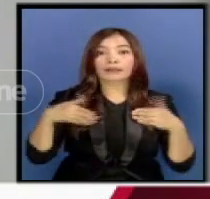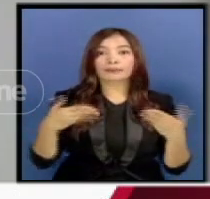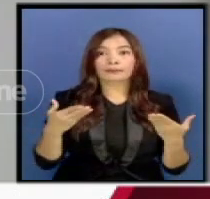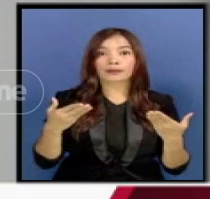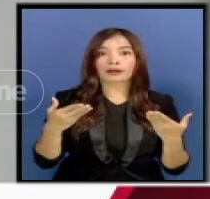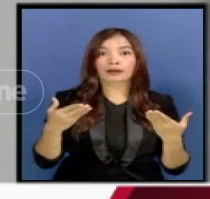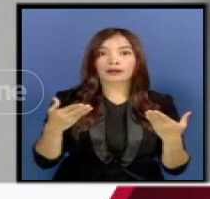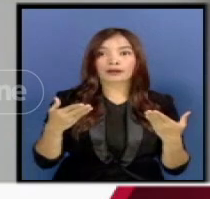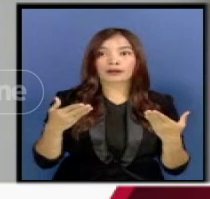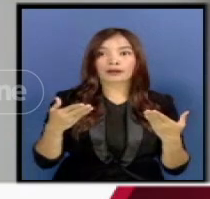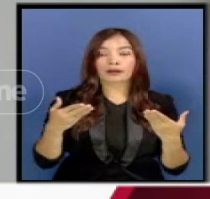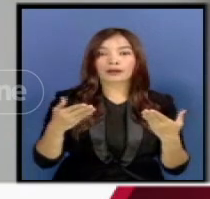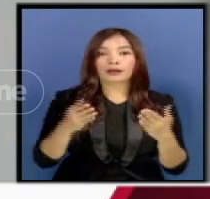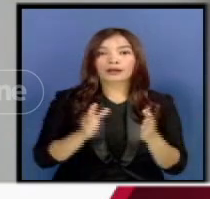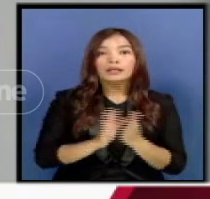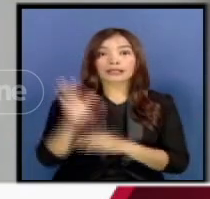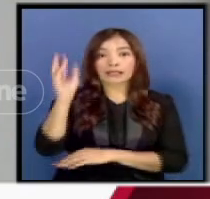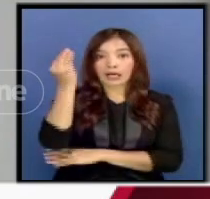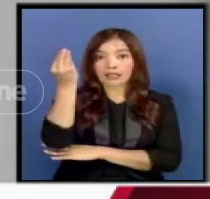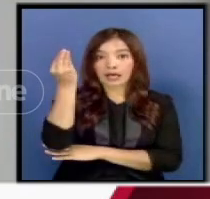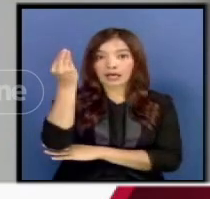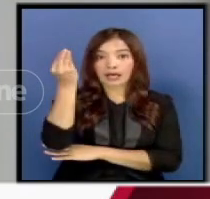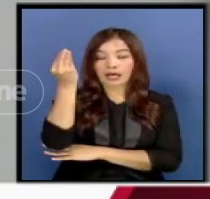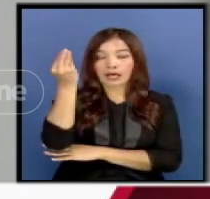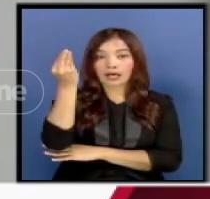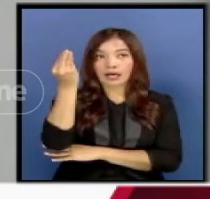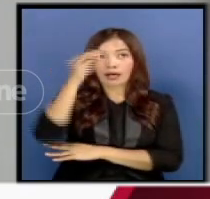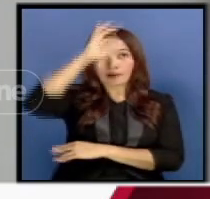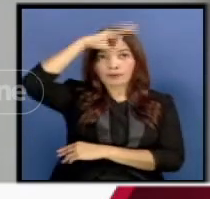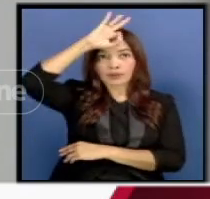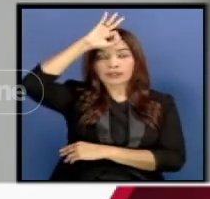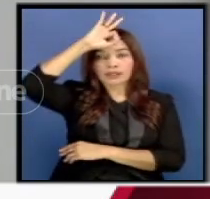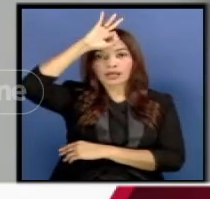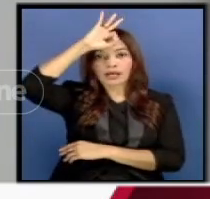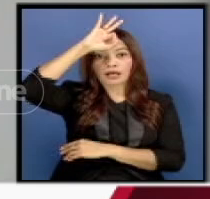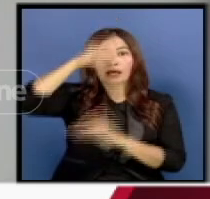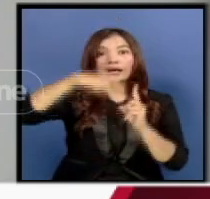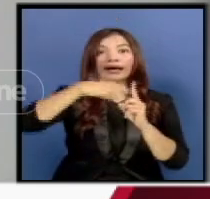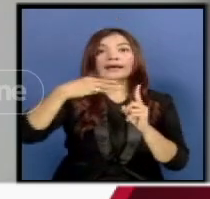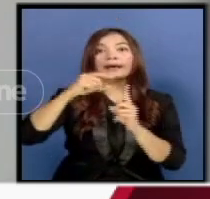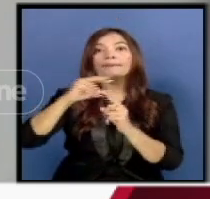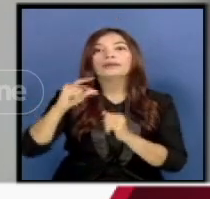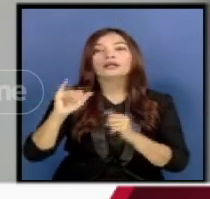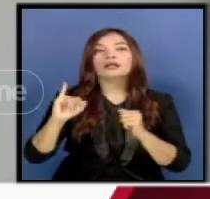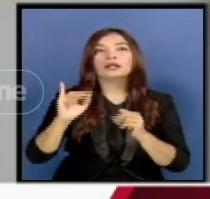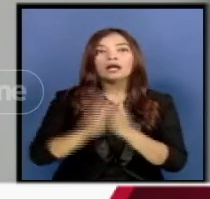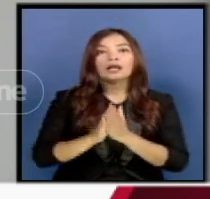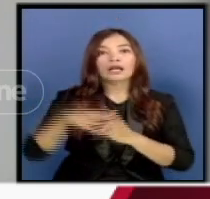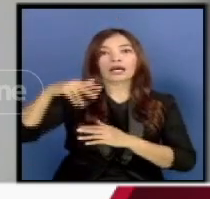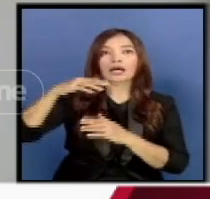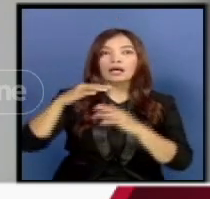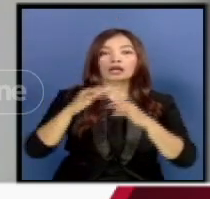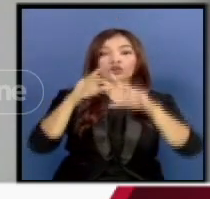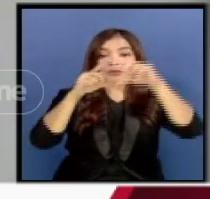sendiri, ada Polda Metro Jaya, ada Polda Kepri, ada Polda Sumsel, ada Polda